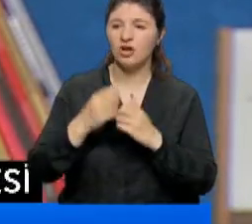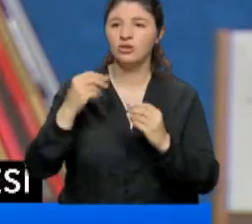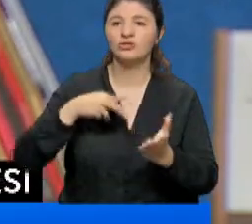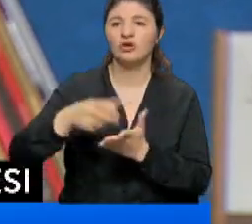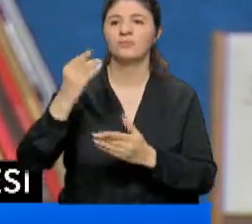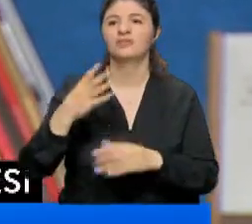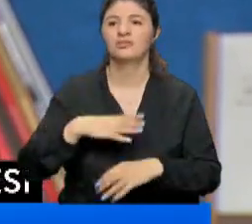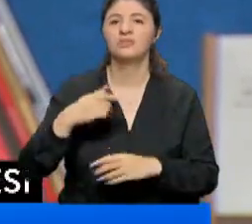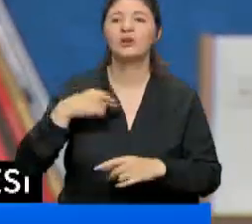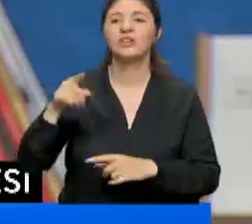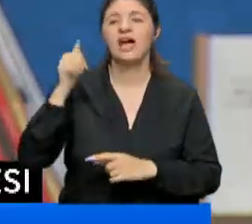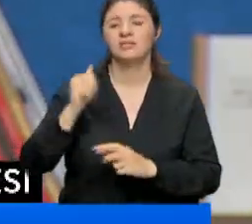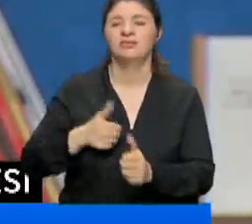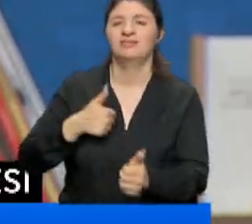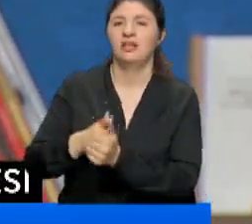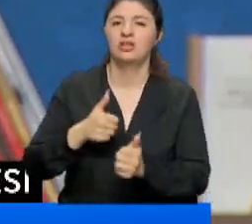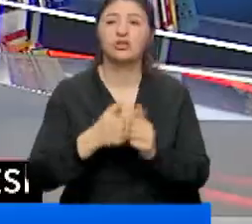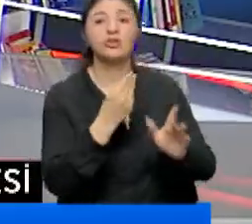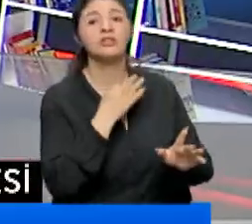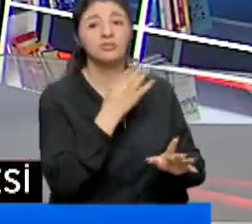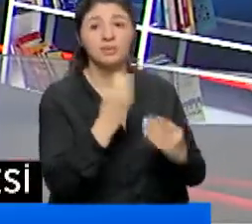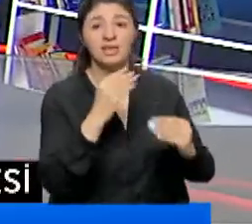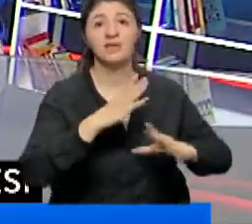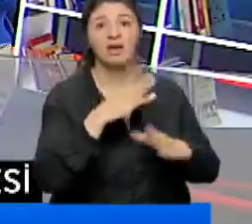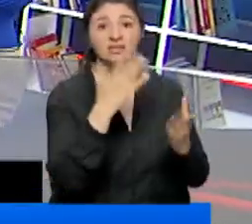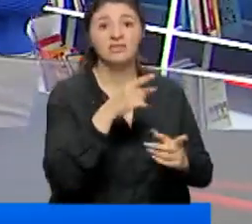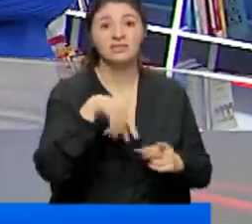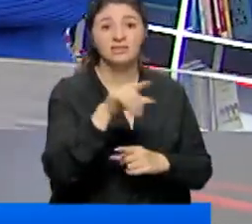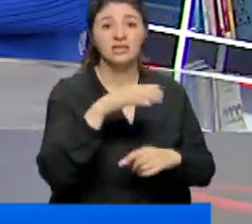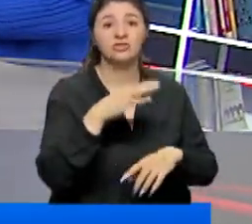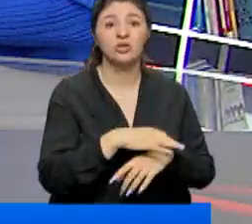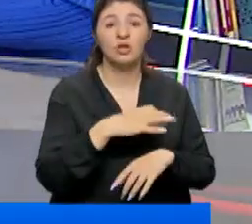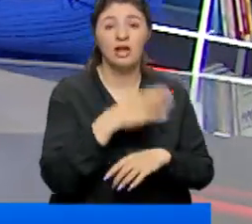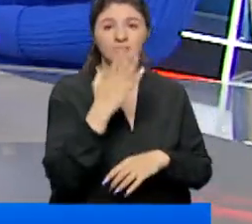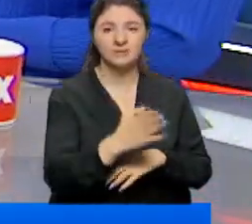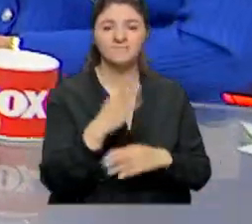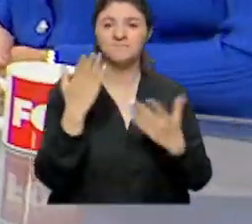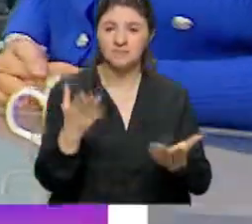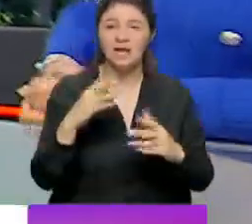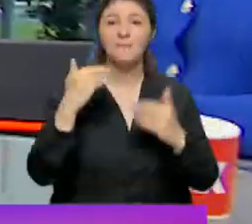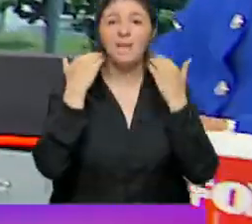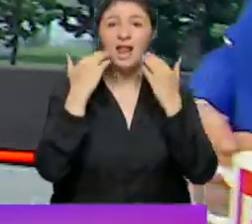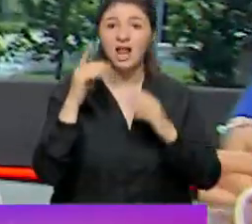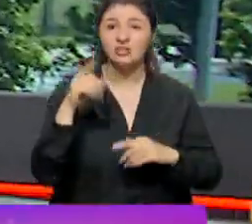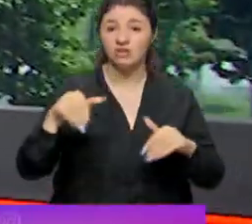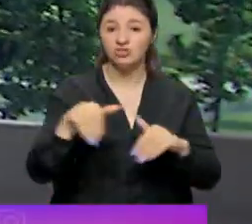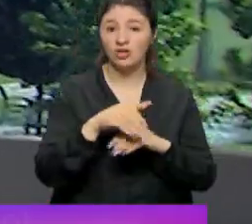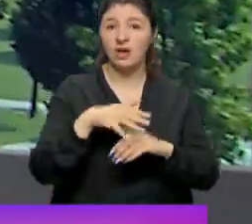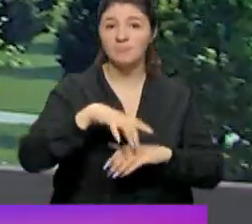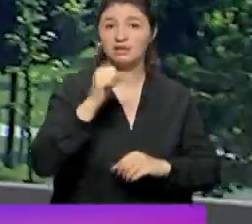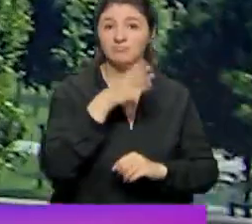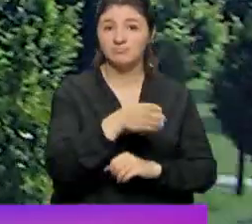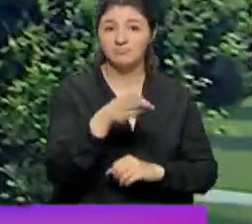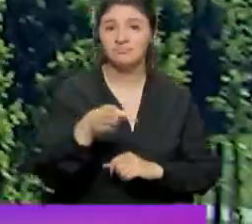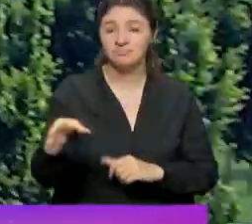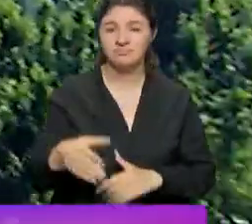yürümesini istiyoruz Onların her zaman yanında yok İyi ki varsınız Sizler de sorularımız Meral Akşener sokaklarda